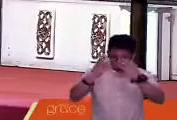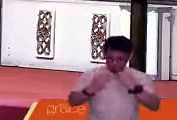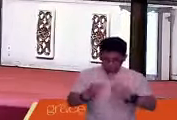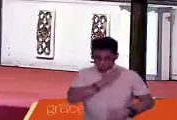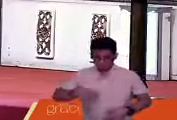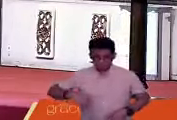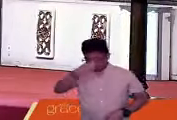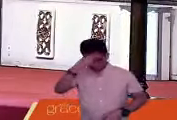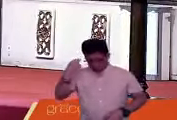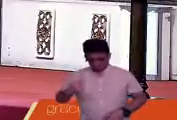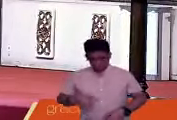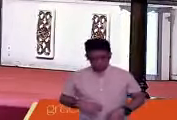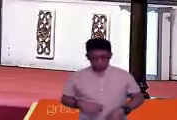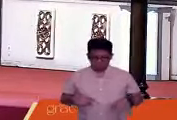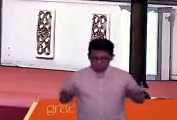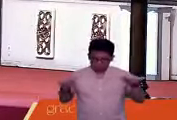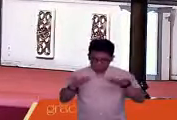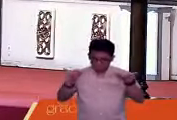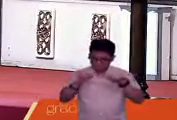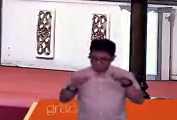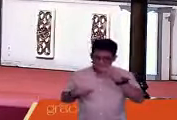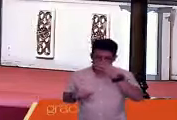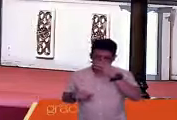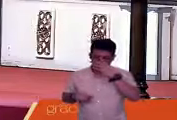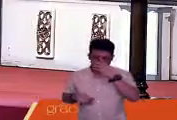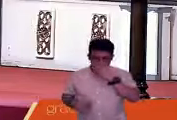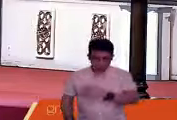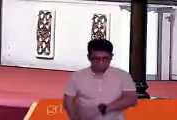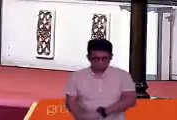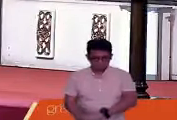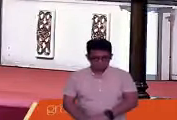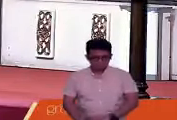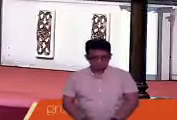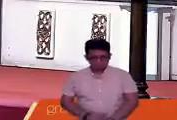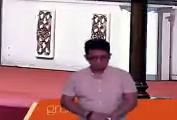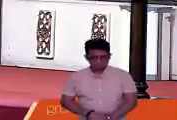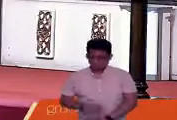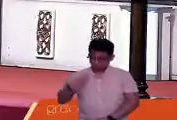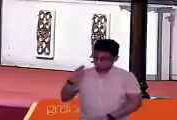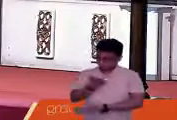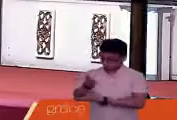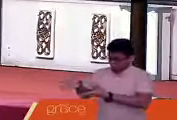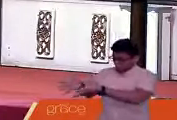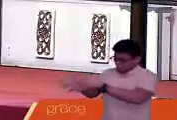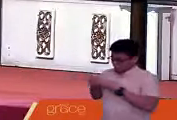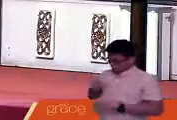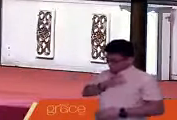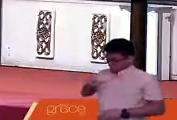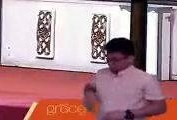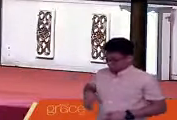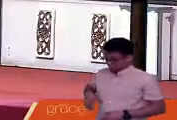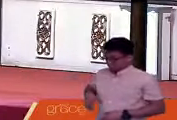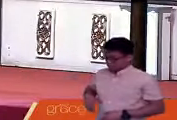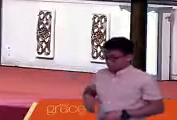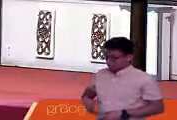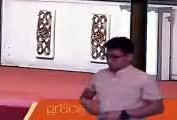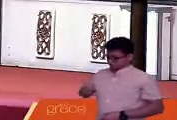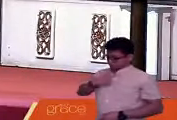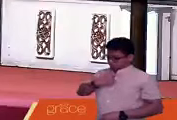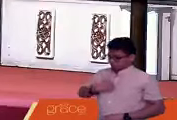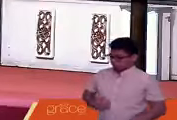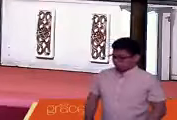midawat ka lang, kay pareho ka niya itong akong gisuluiningan, nga mayon kang, nung imo bang dawaton si Kristo, nga imong personal nga